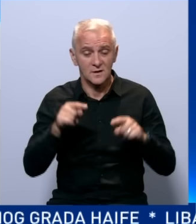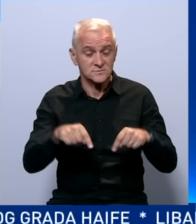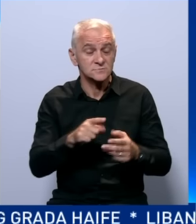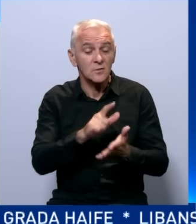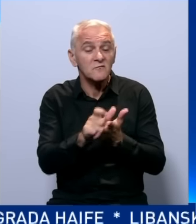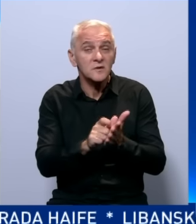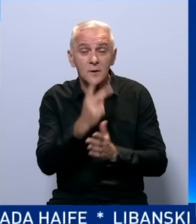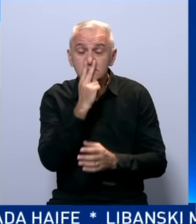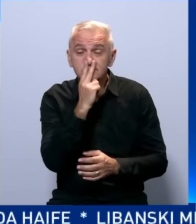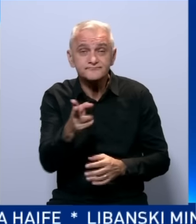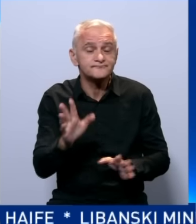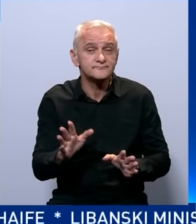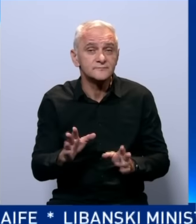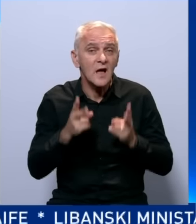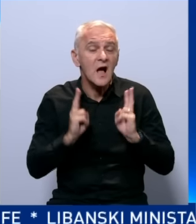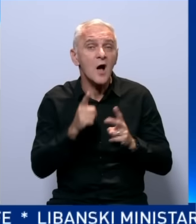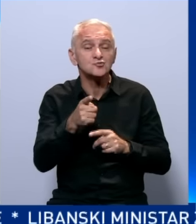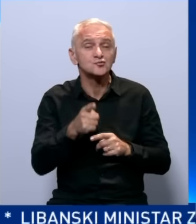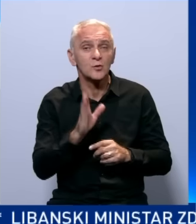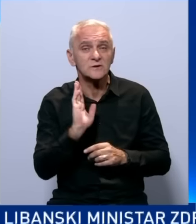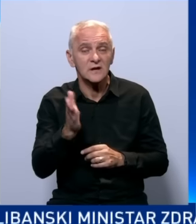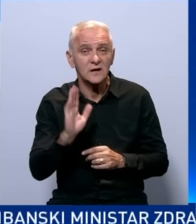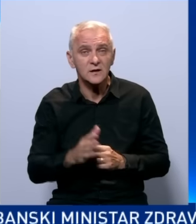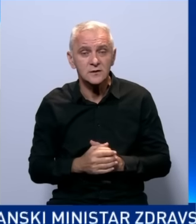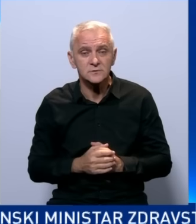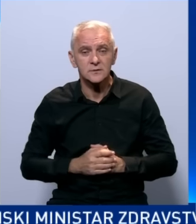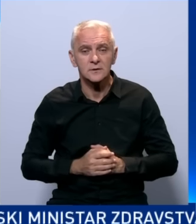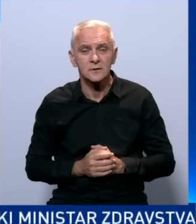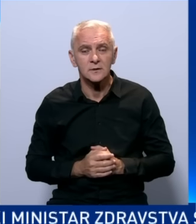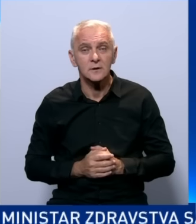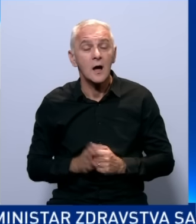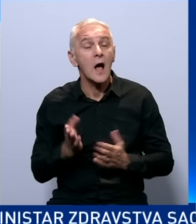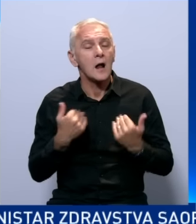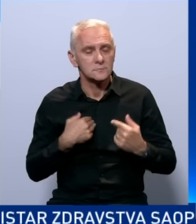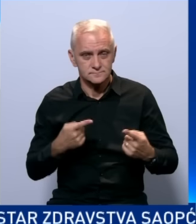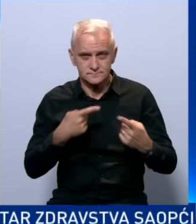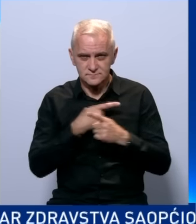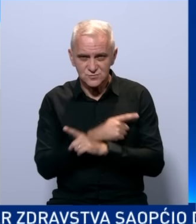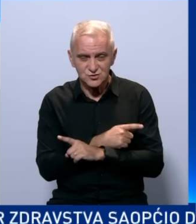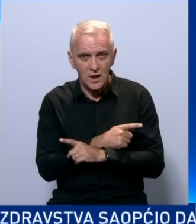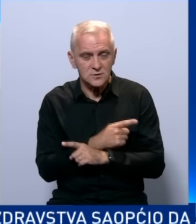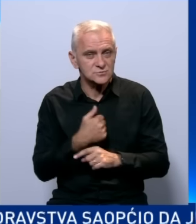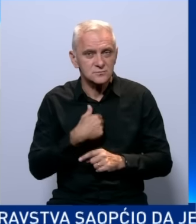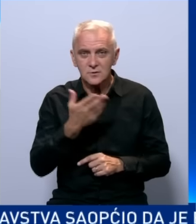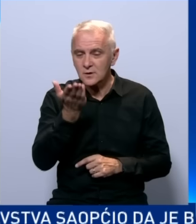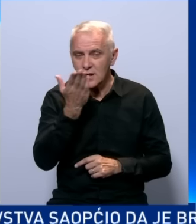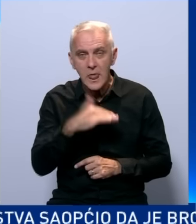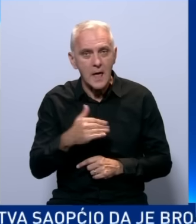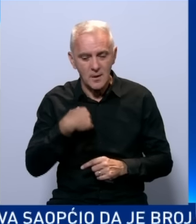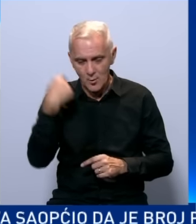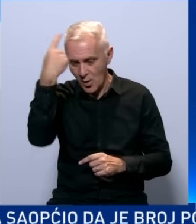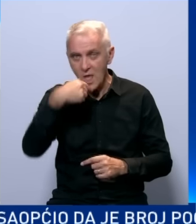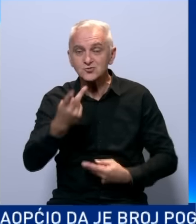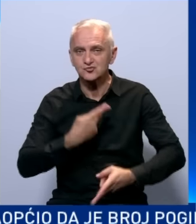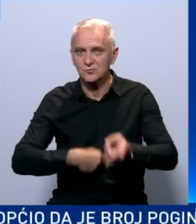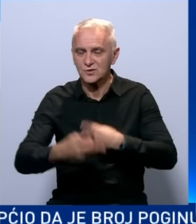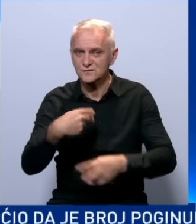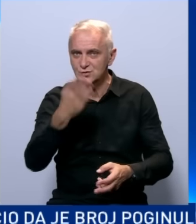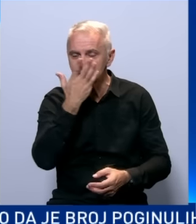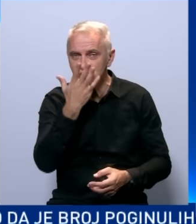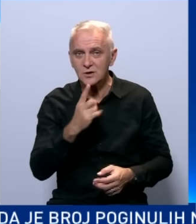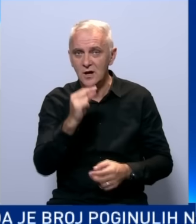ćemo vidjeti kako će se to kretati i odraziti na nas, ali žalosno je što nemamo vlastitu proizvodnju, obzirom da je šećerna